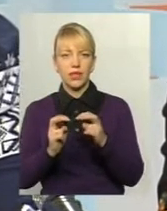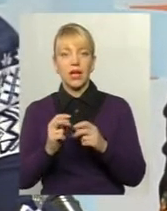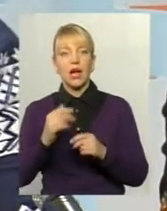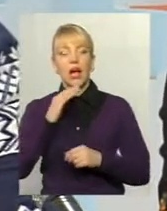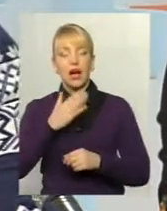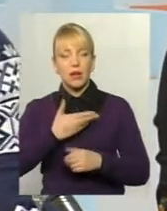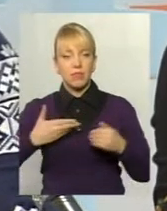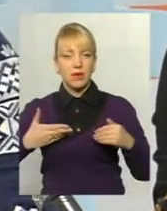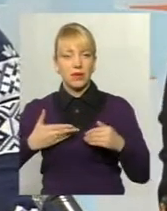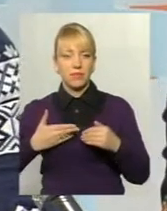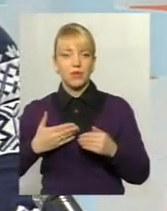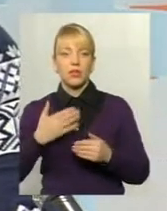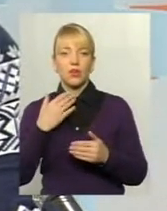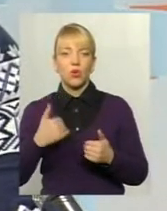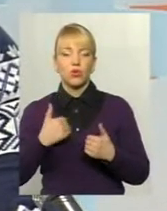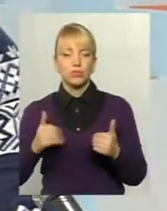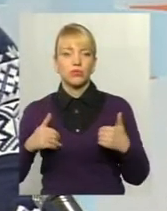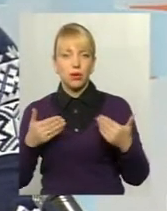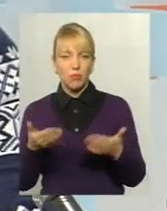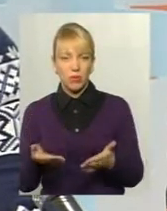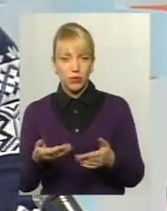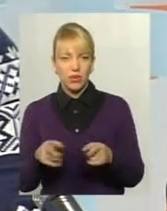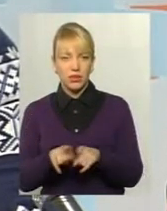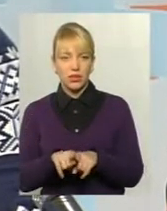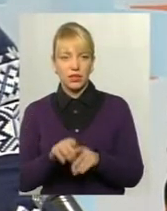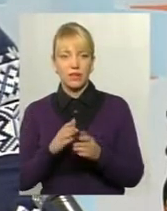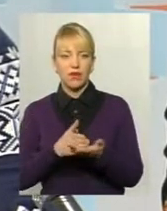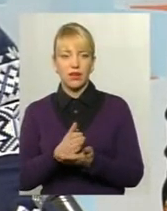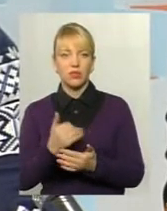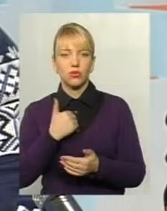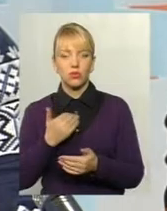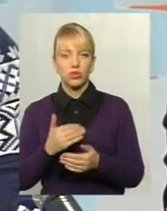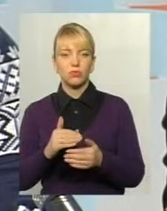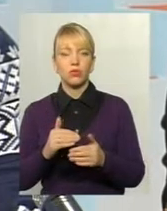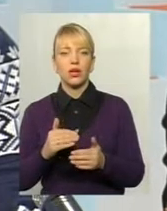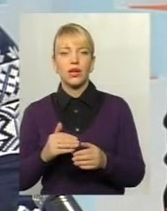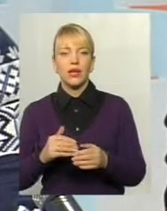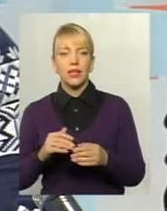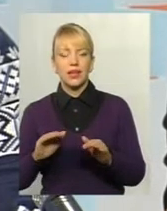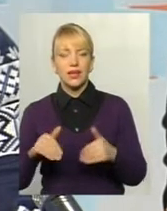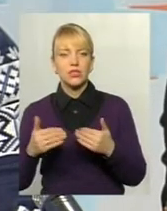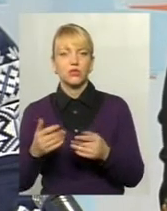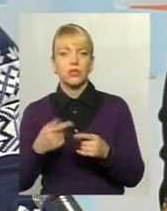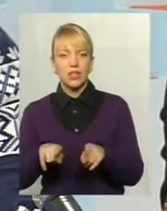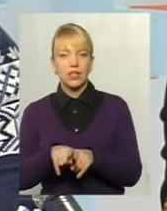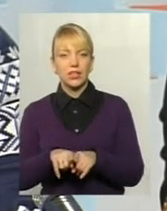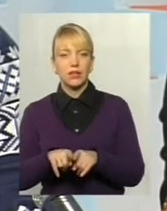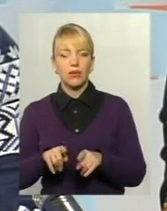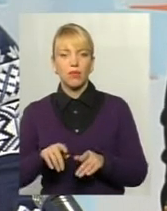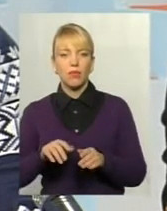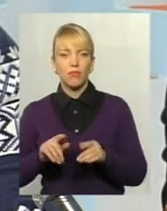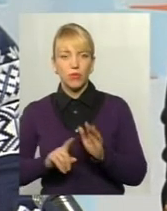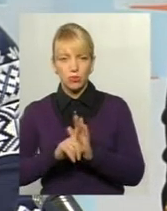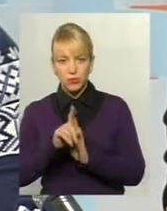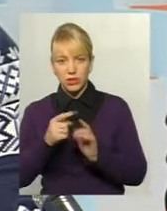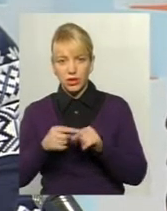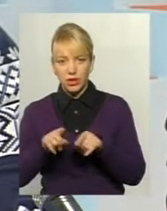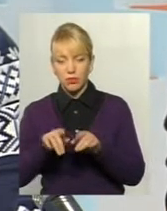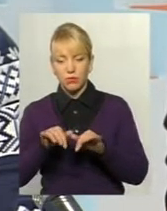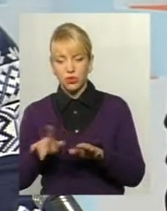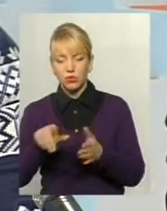боку, хочемо запропонувати такий варіант, хочемо ініціювати такий процес, щоб і представники освіти,